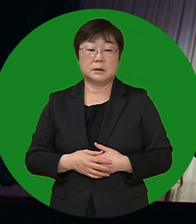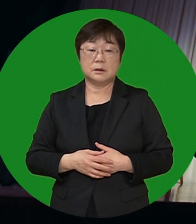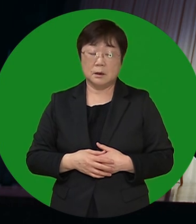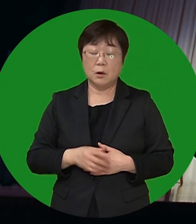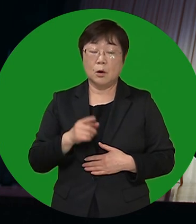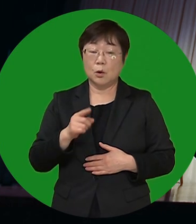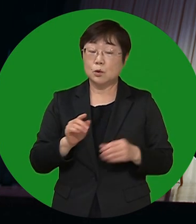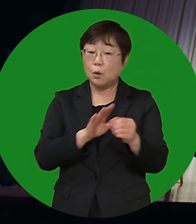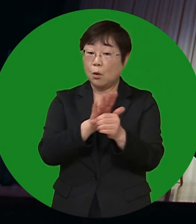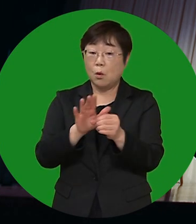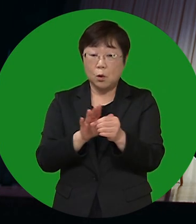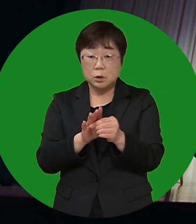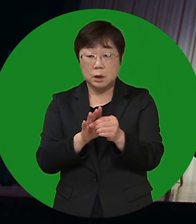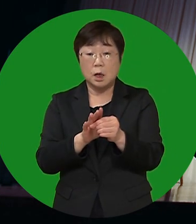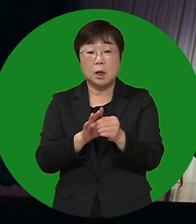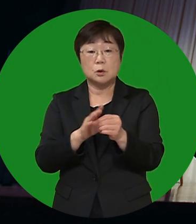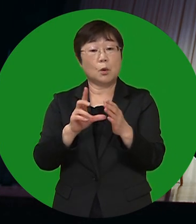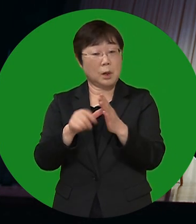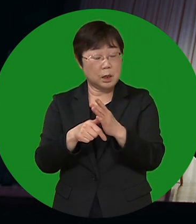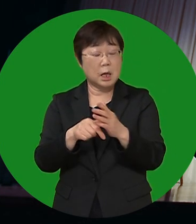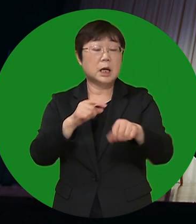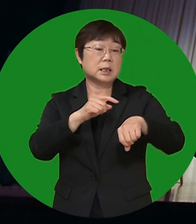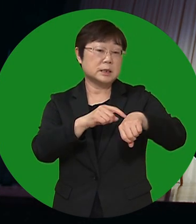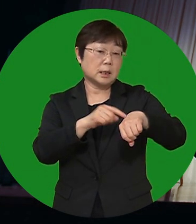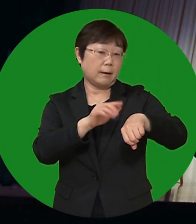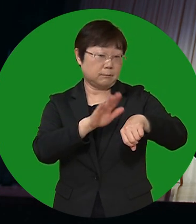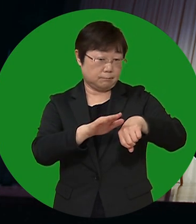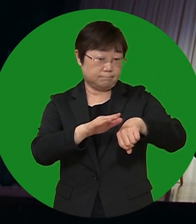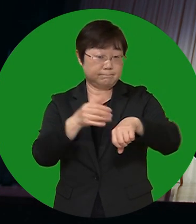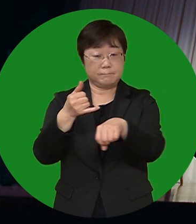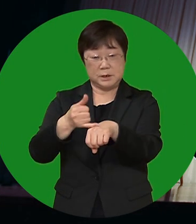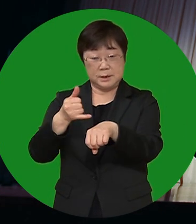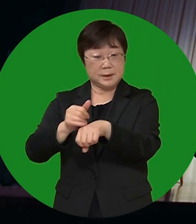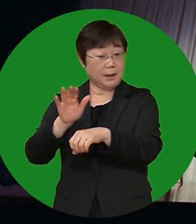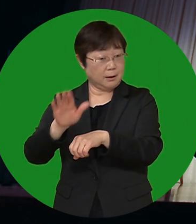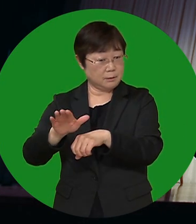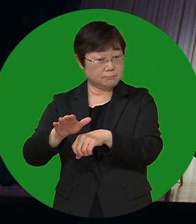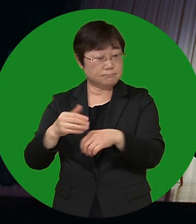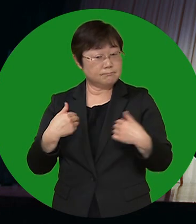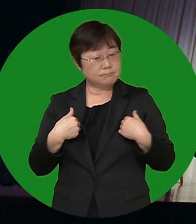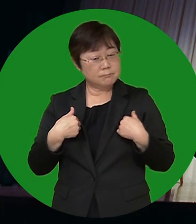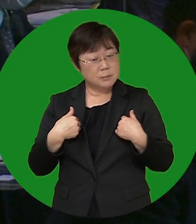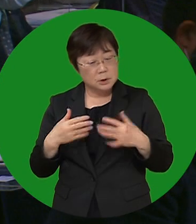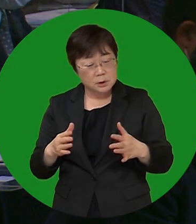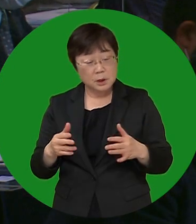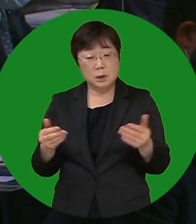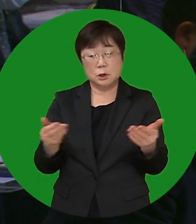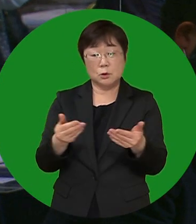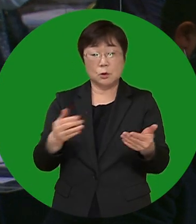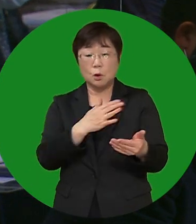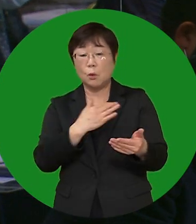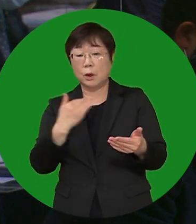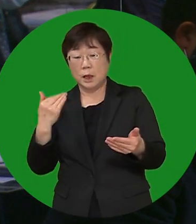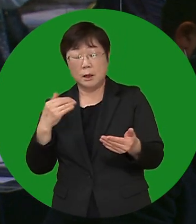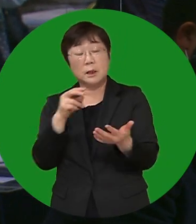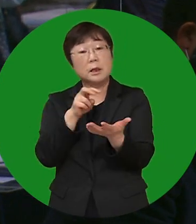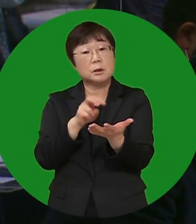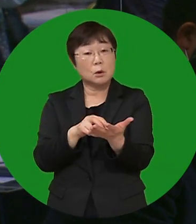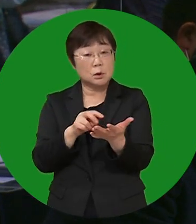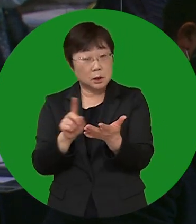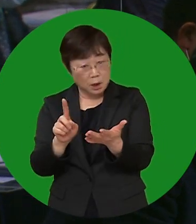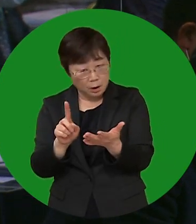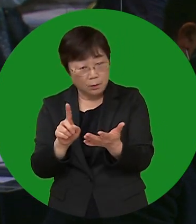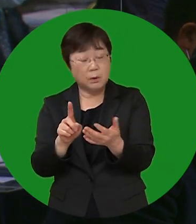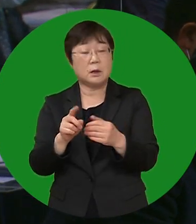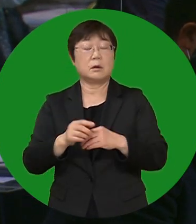種この頃のは時間と人手振るよう復旧じゃない仕事を